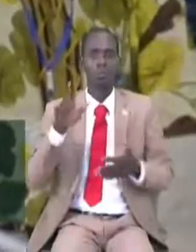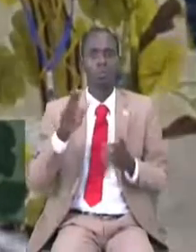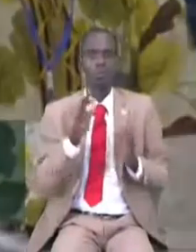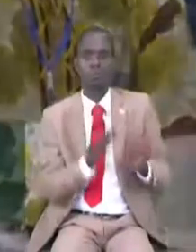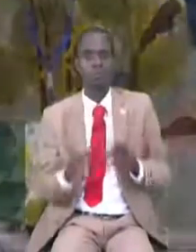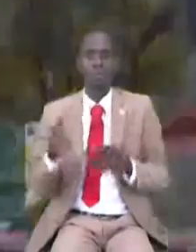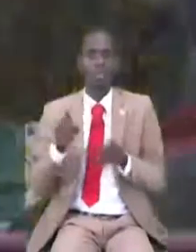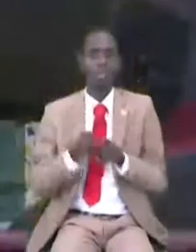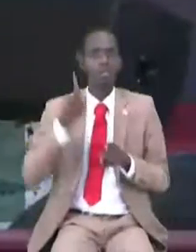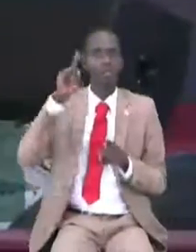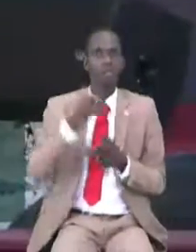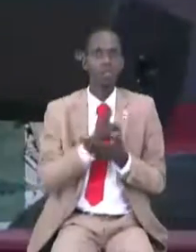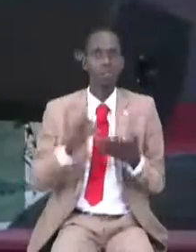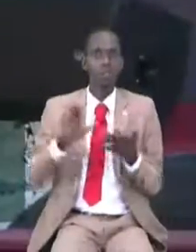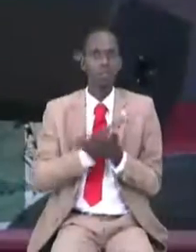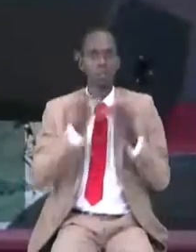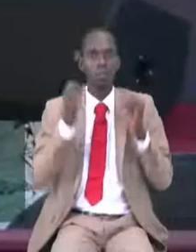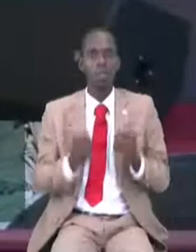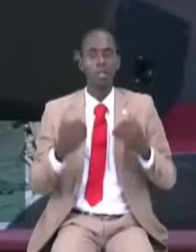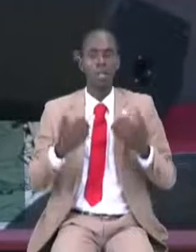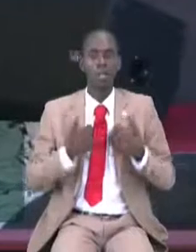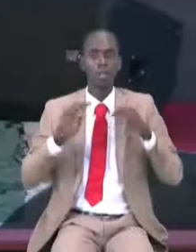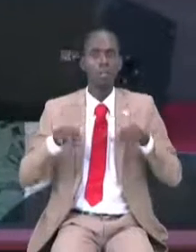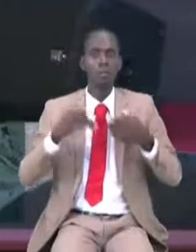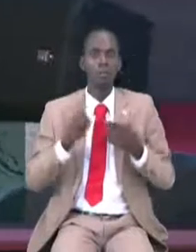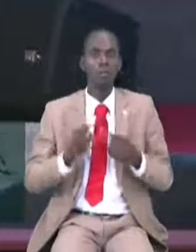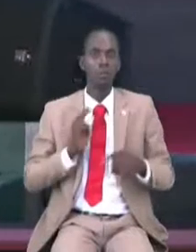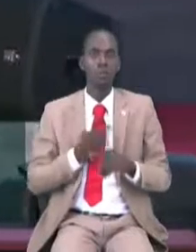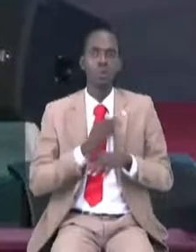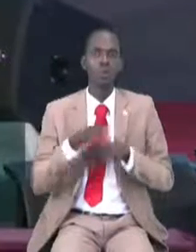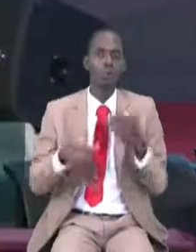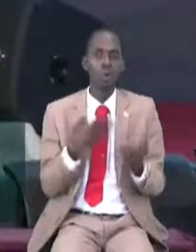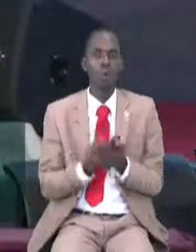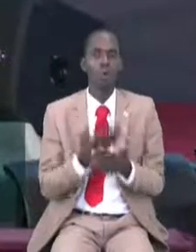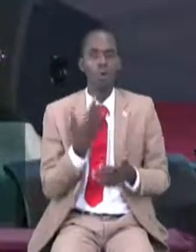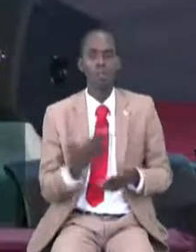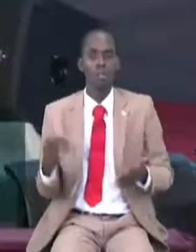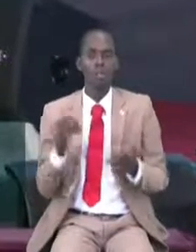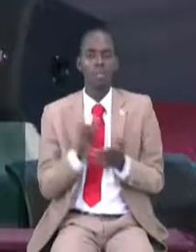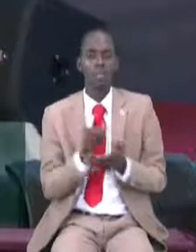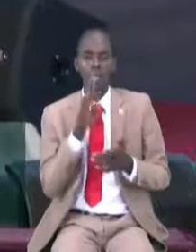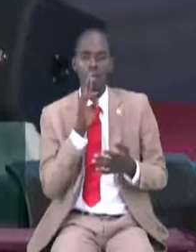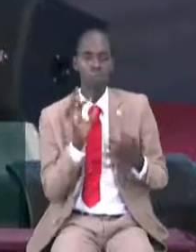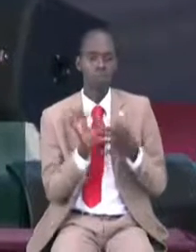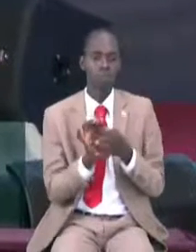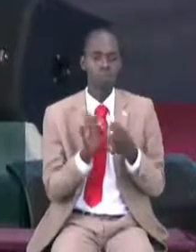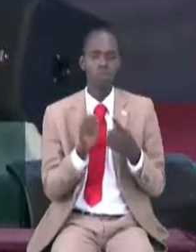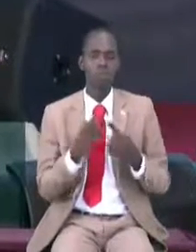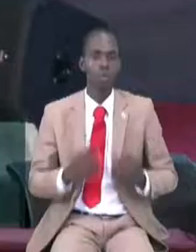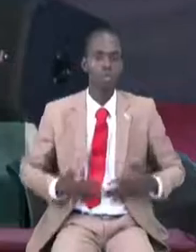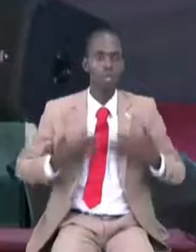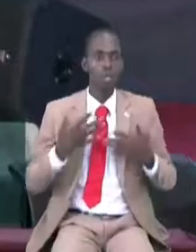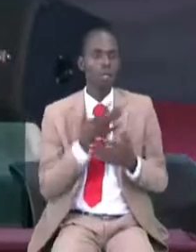tout ce qui contribue à la vie et à la piété au moyen de la connaissance de celui qui nous